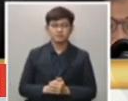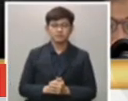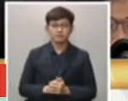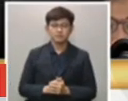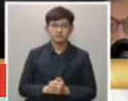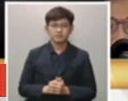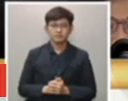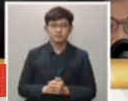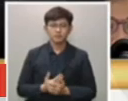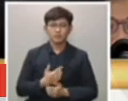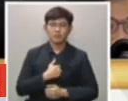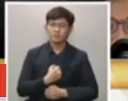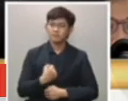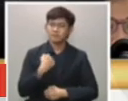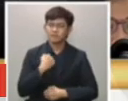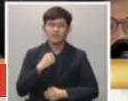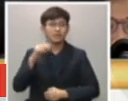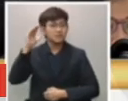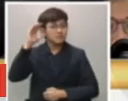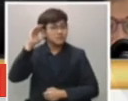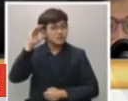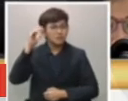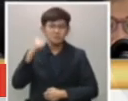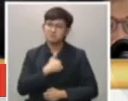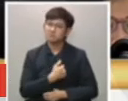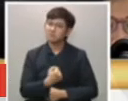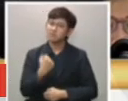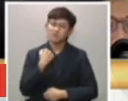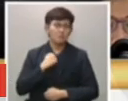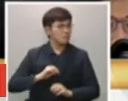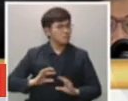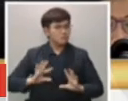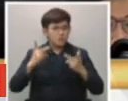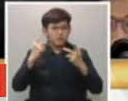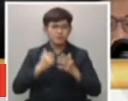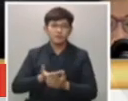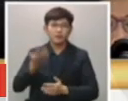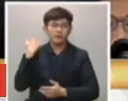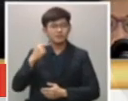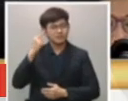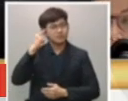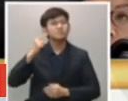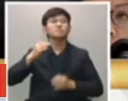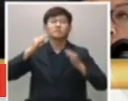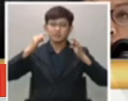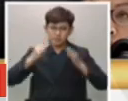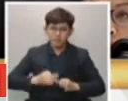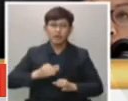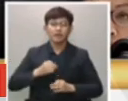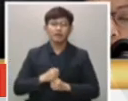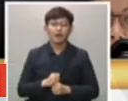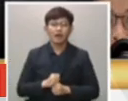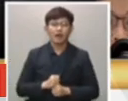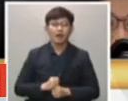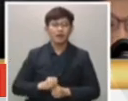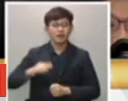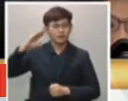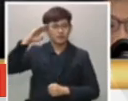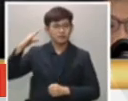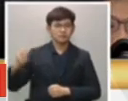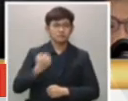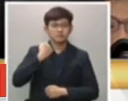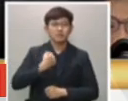ความเชื่อถือเชื่อมั่นของท่านมันหมดไปตั้งแต่วันที่ท่านตัดสินใจทำรัฐประหารวันที่